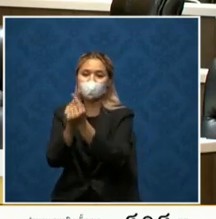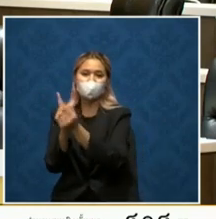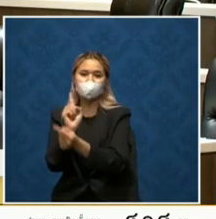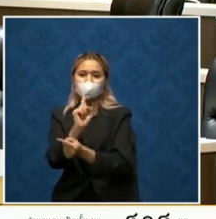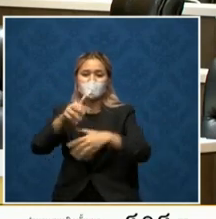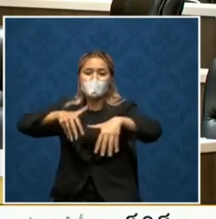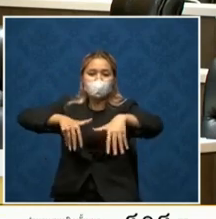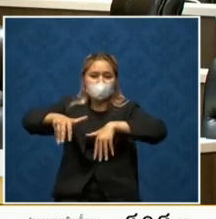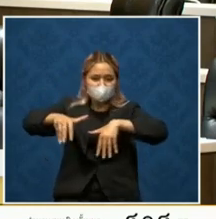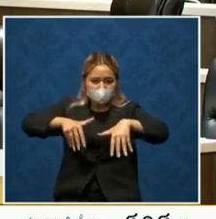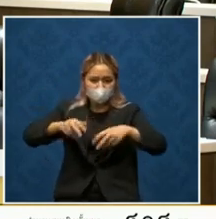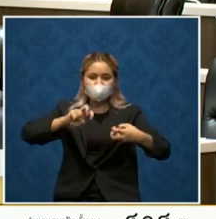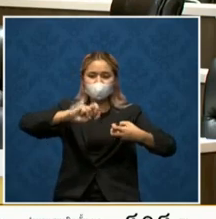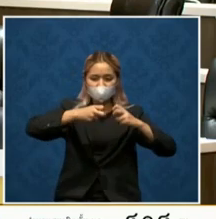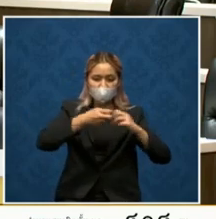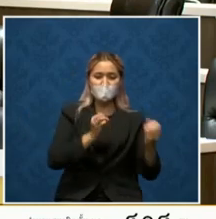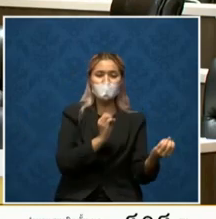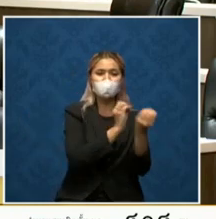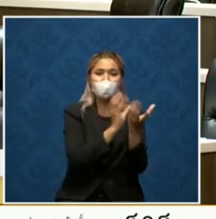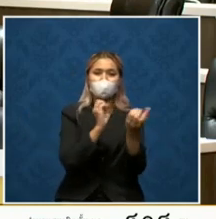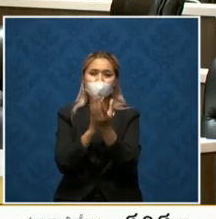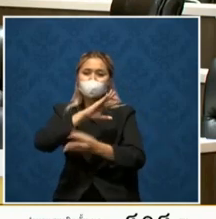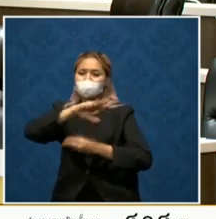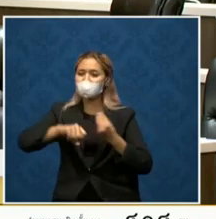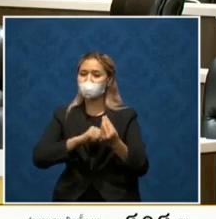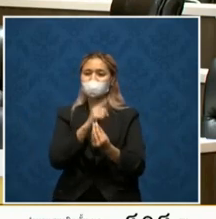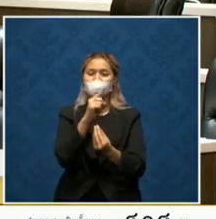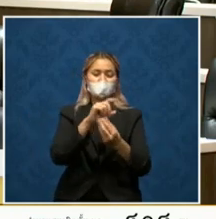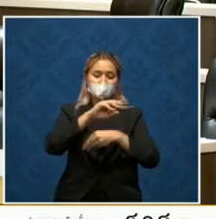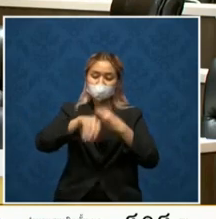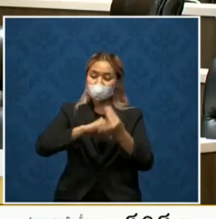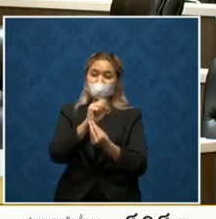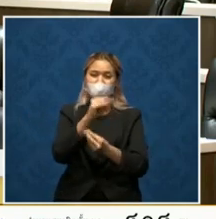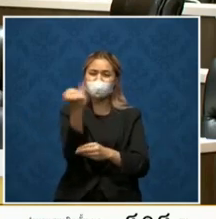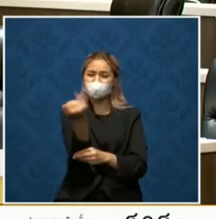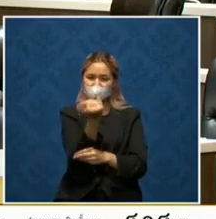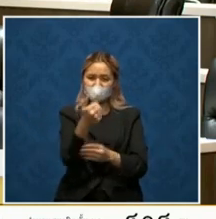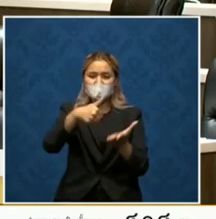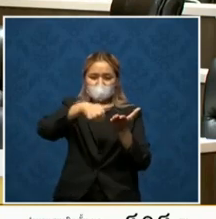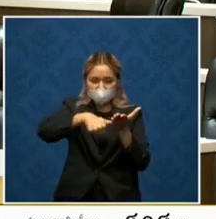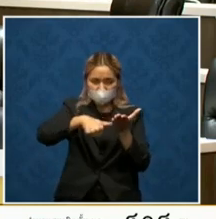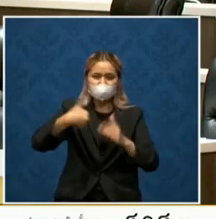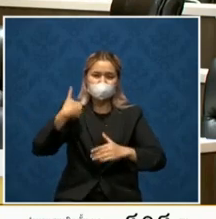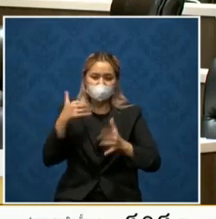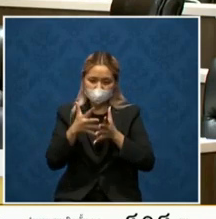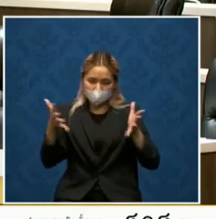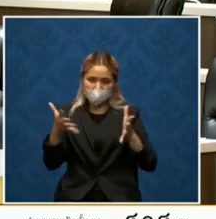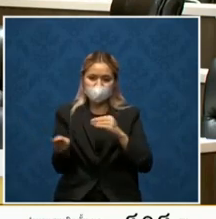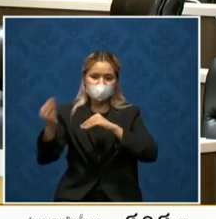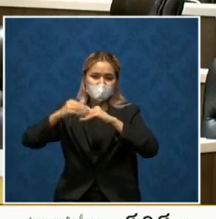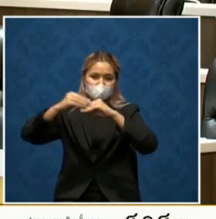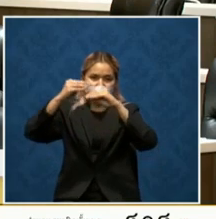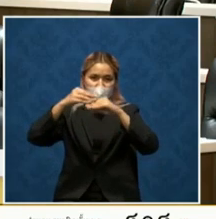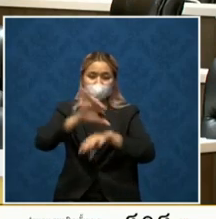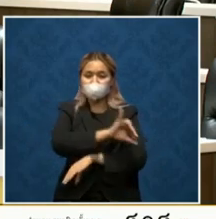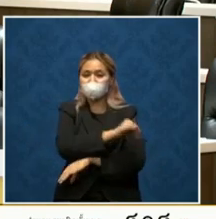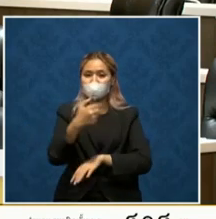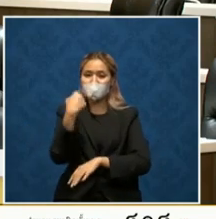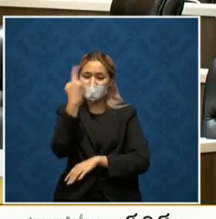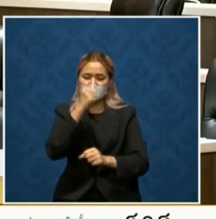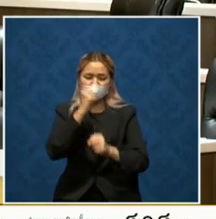เผชิญกับปัญหาทางเศรษฐกิจที่ย่ำแย่ต้องเป็นหนี้เป็นสินค่ะคนทำงานสายตัว